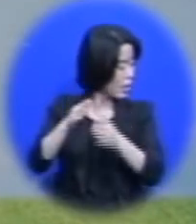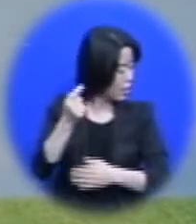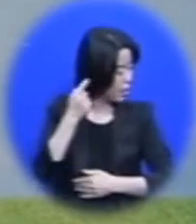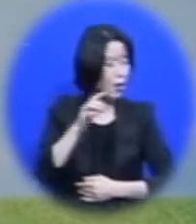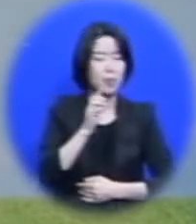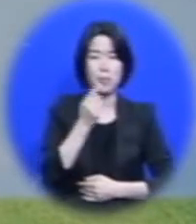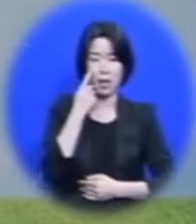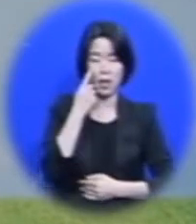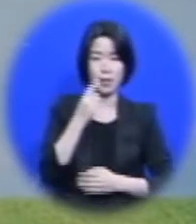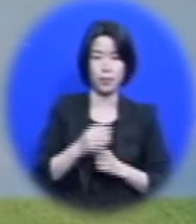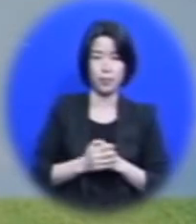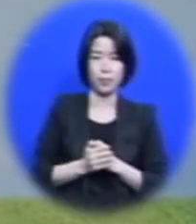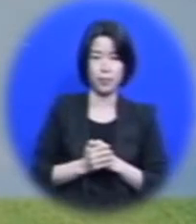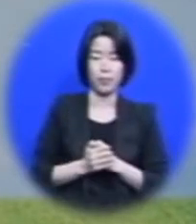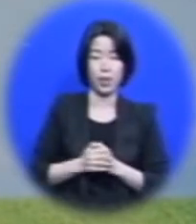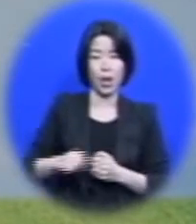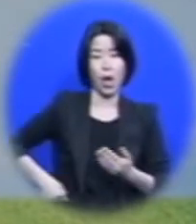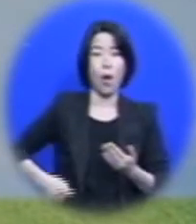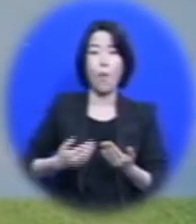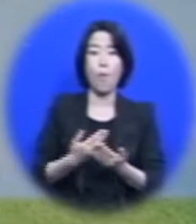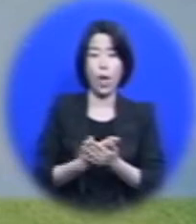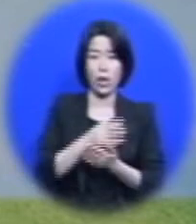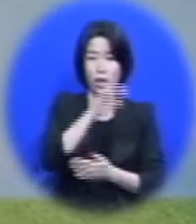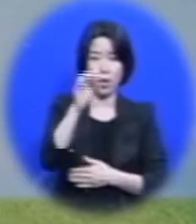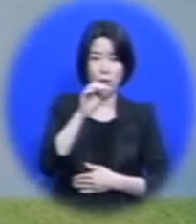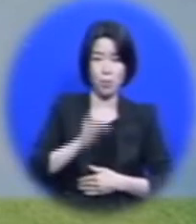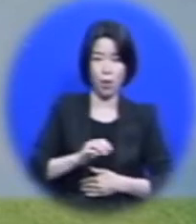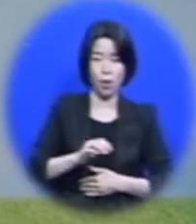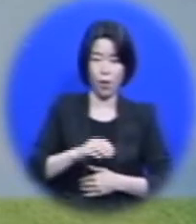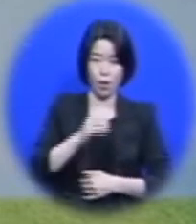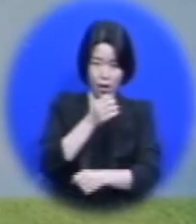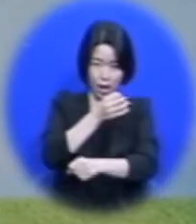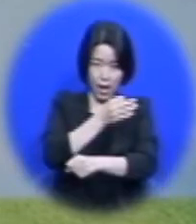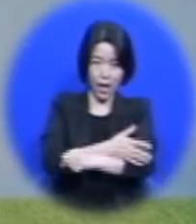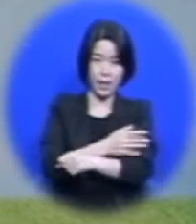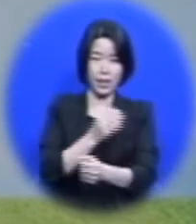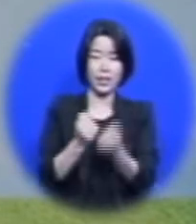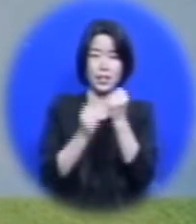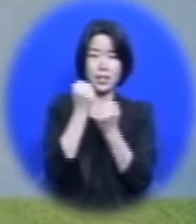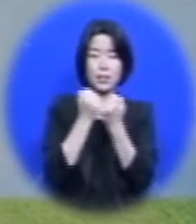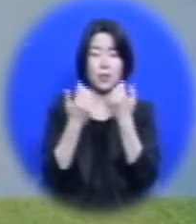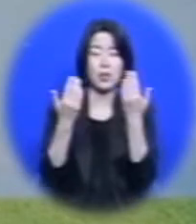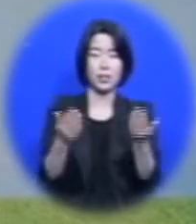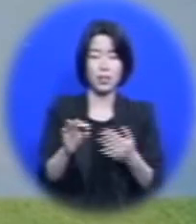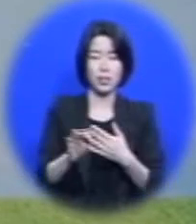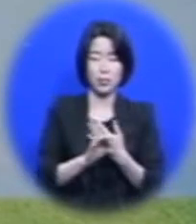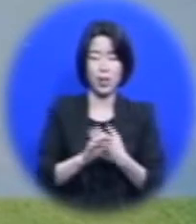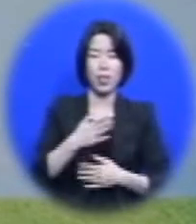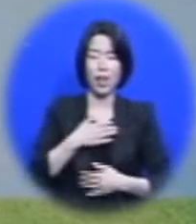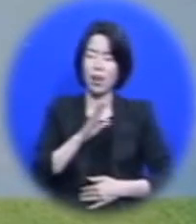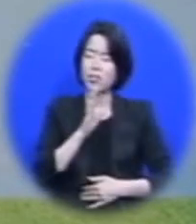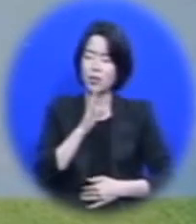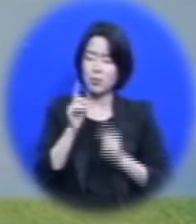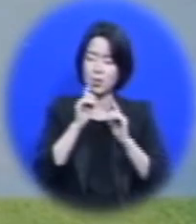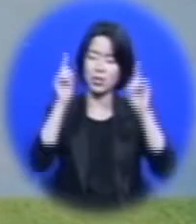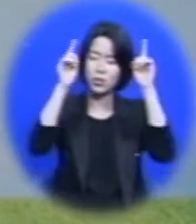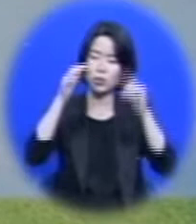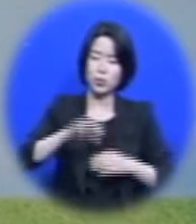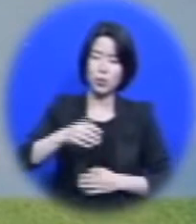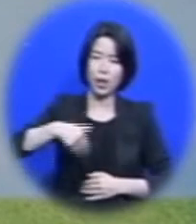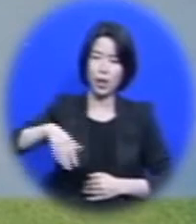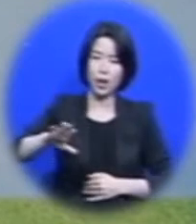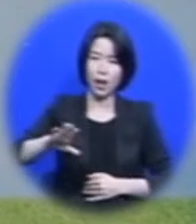원합니다. 회개라고 하는 것은 아주 간단히 설명드리면 내가 정말 지옥에 갈 수밖에 없는